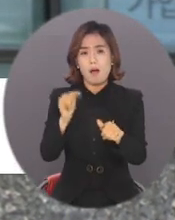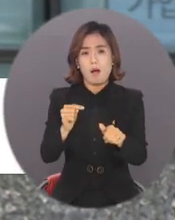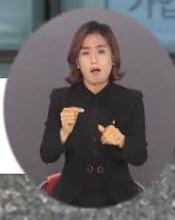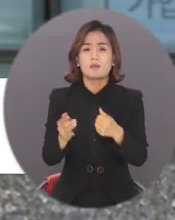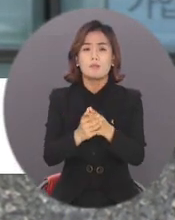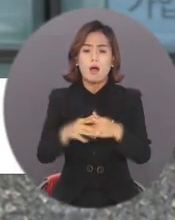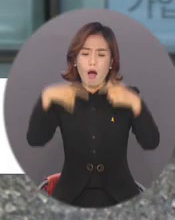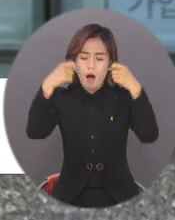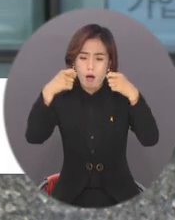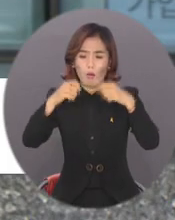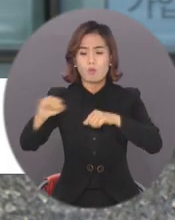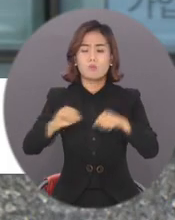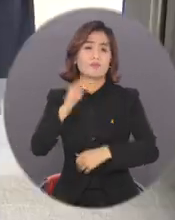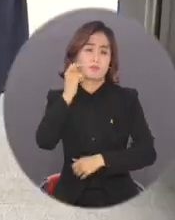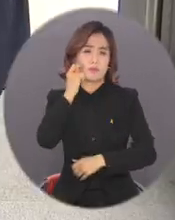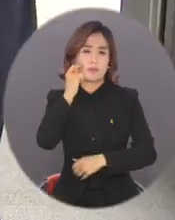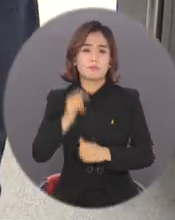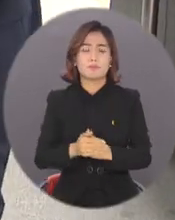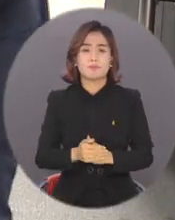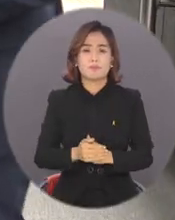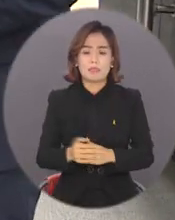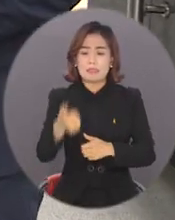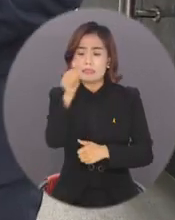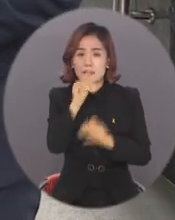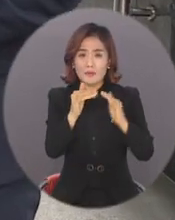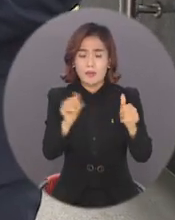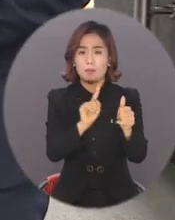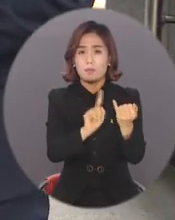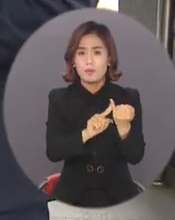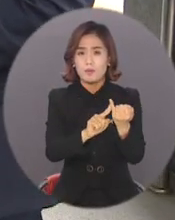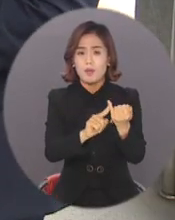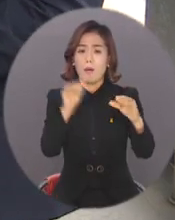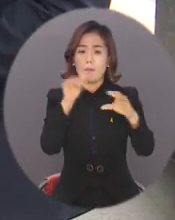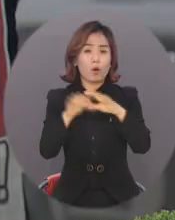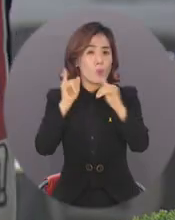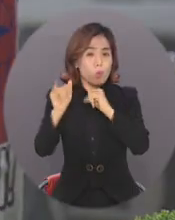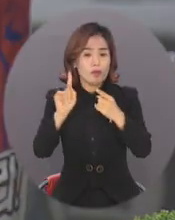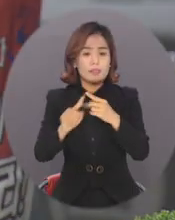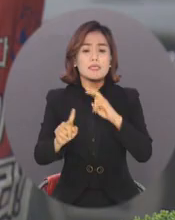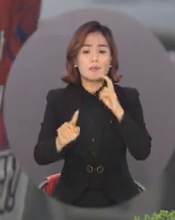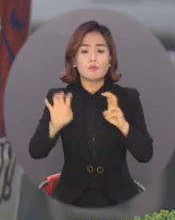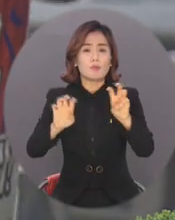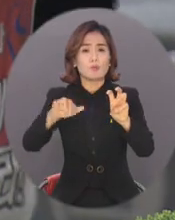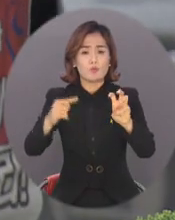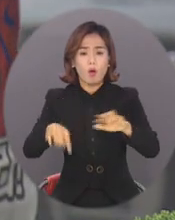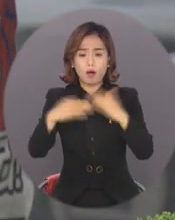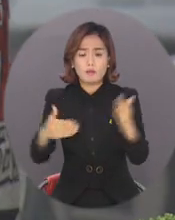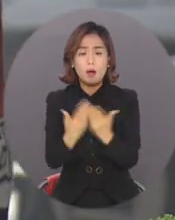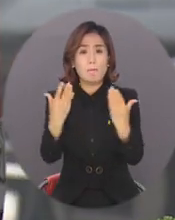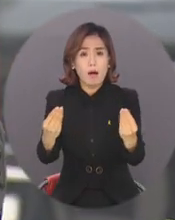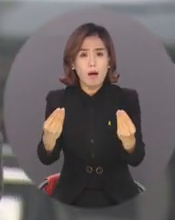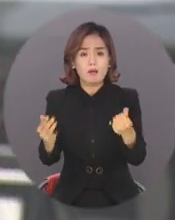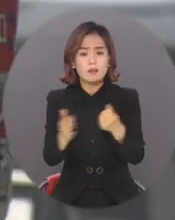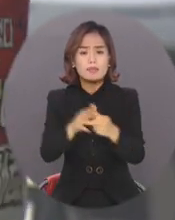하지 애기가 우는데도 움직이지도 못하고. 상담사 정윤지 씨는 민원인과의 통화를 2분 30초 안에 마무리해야